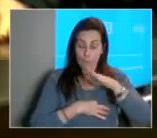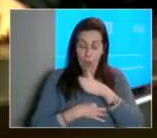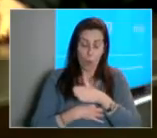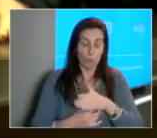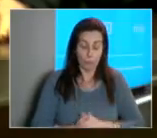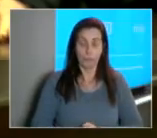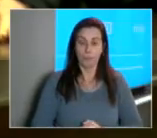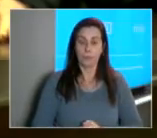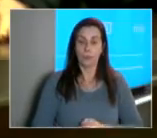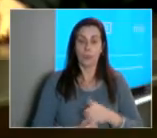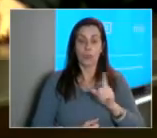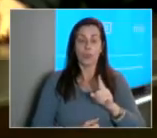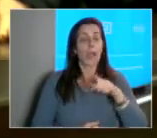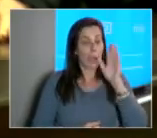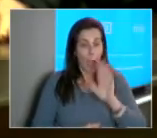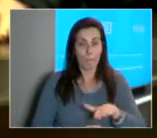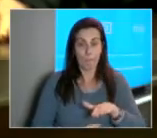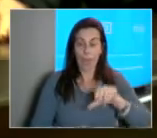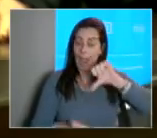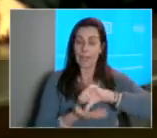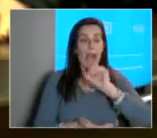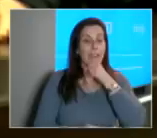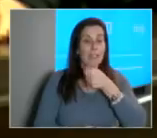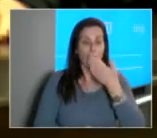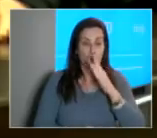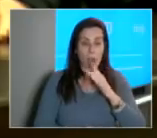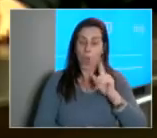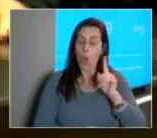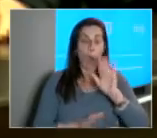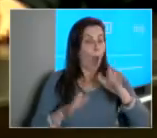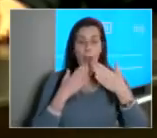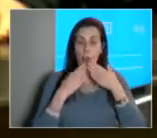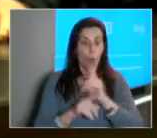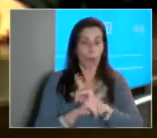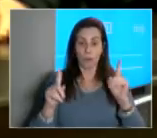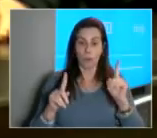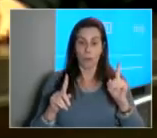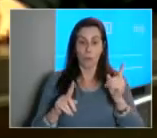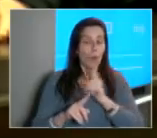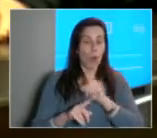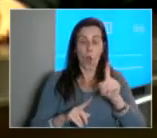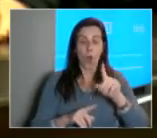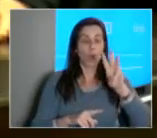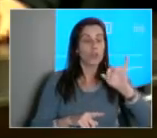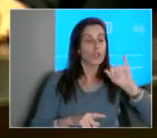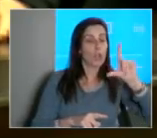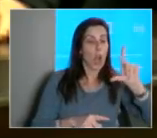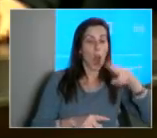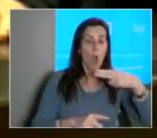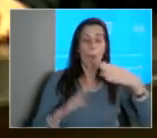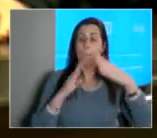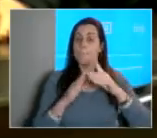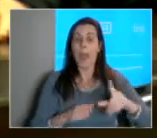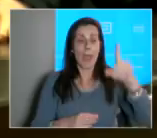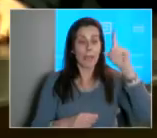המזרחי שלה, שלא כל שכן העיר העתיקה, לא על הכותל, לא על שילה, לא על בית אל, לא על